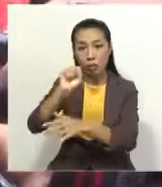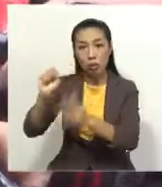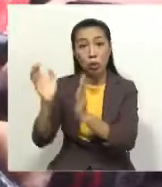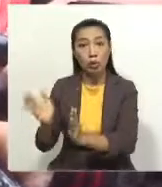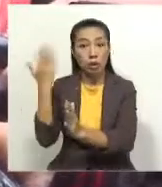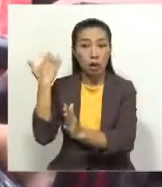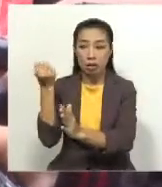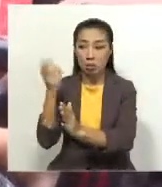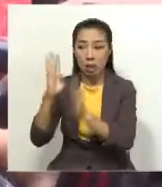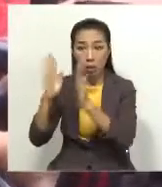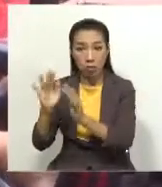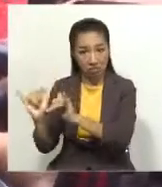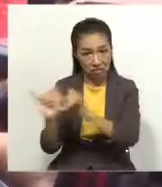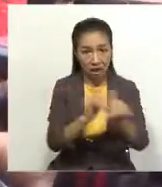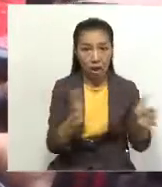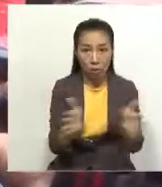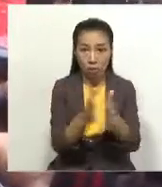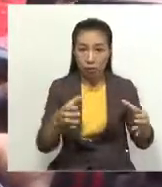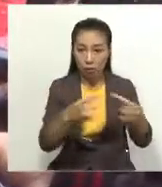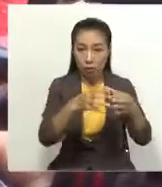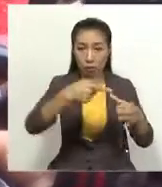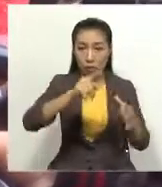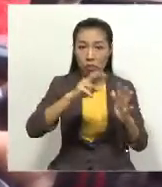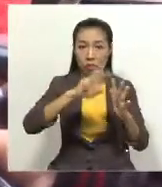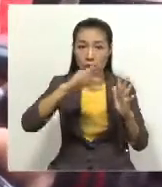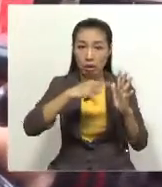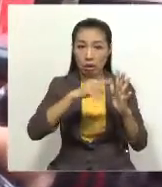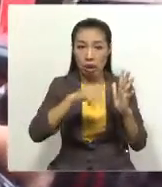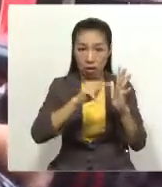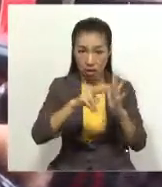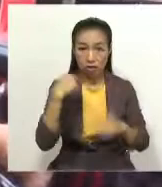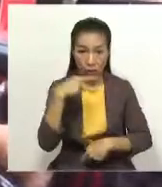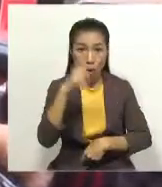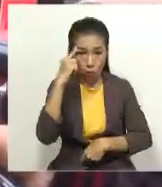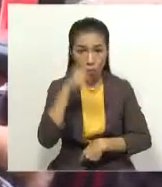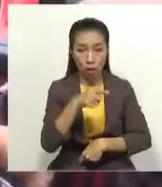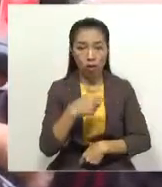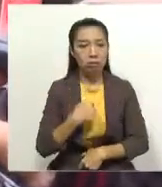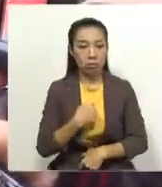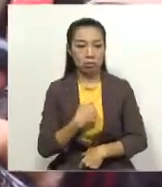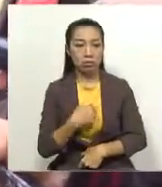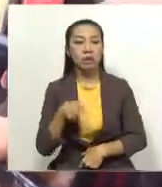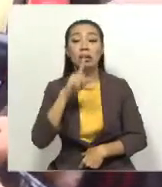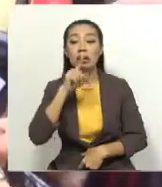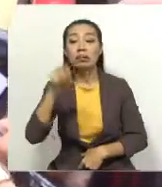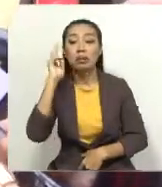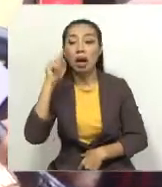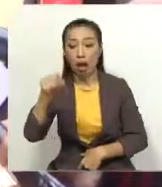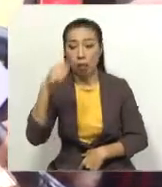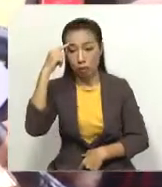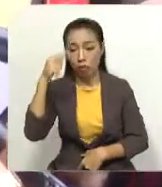พลังประชารัฐตรงนี้ท่านพอรู้ไหมคะหรือว่าในส่วนพื้นที่ได้รายงานท่านไหมคะ คุณถามตัวท่านเองดีกว่าผมจะไปรู้ได้ไง